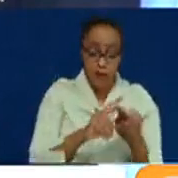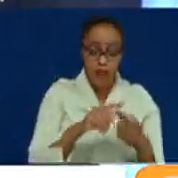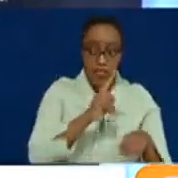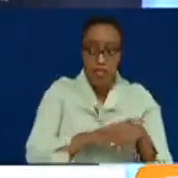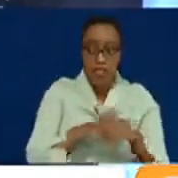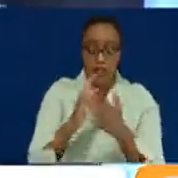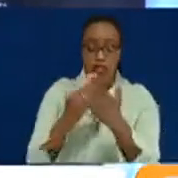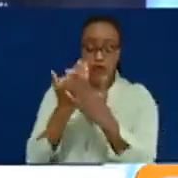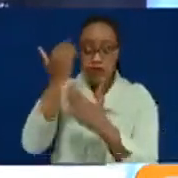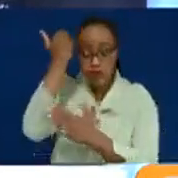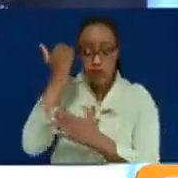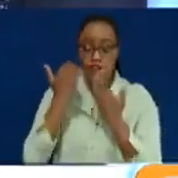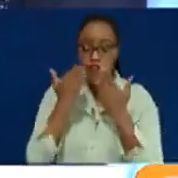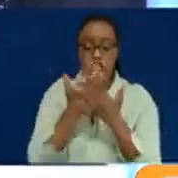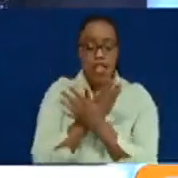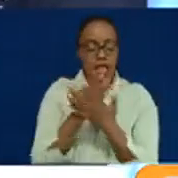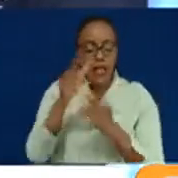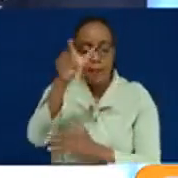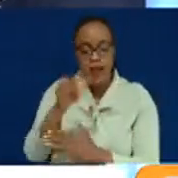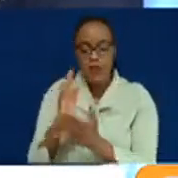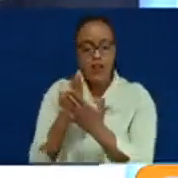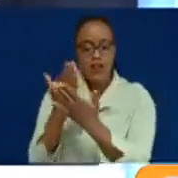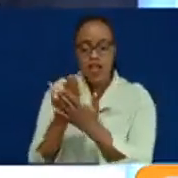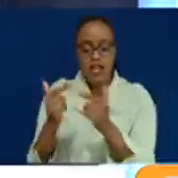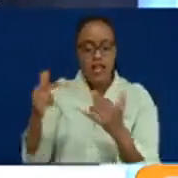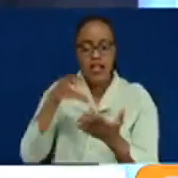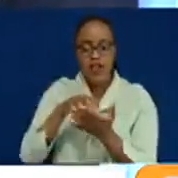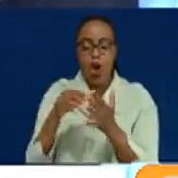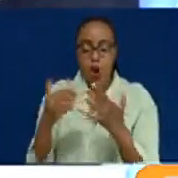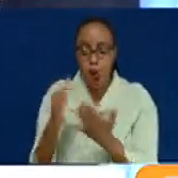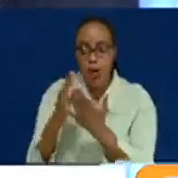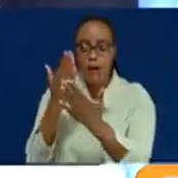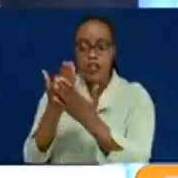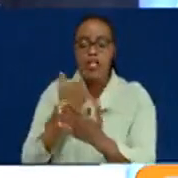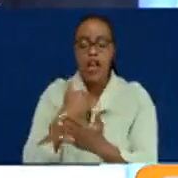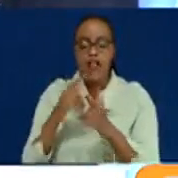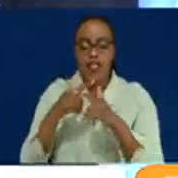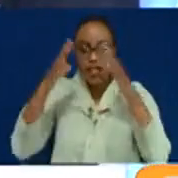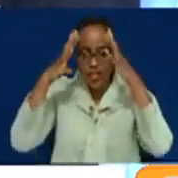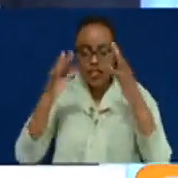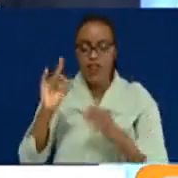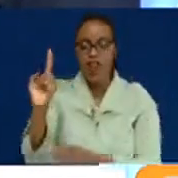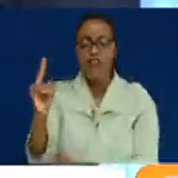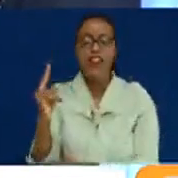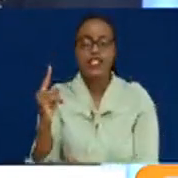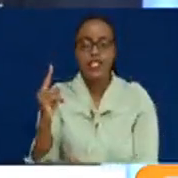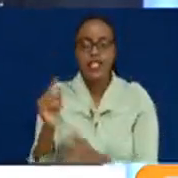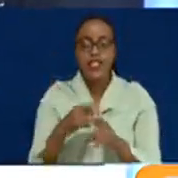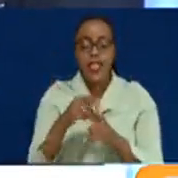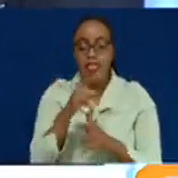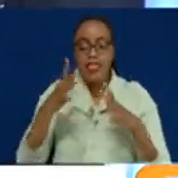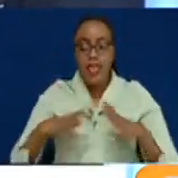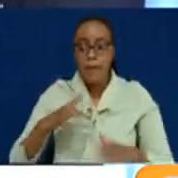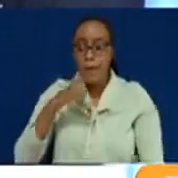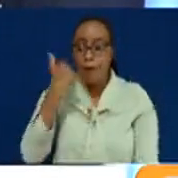for filing a petition is over and no petition is filed, or a petition is filed and determined first. Those who may